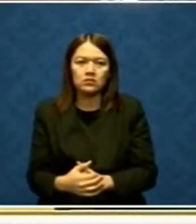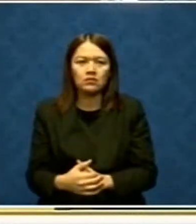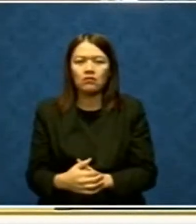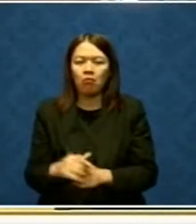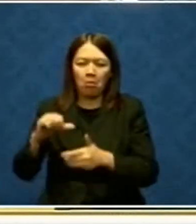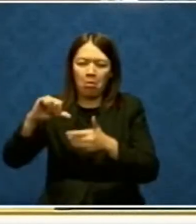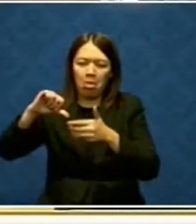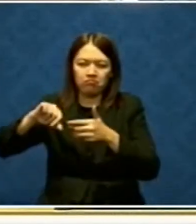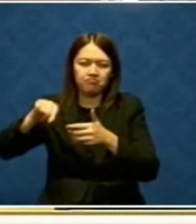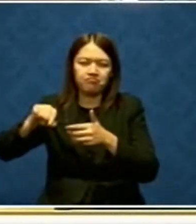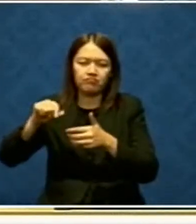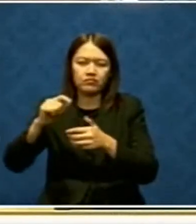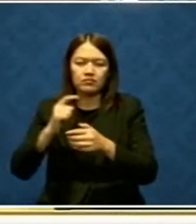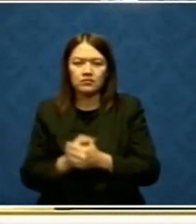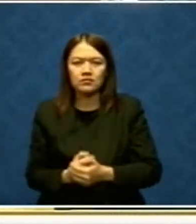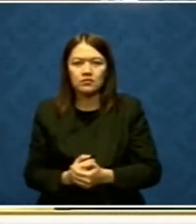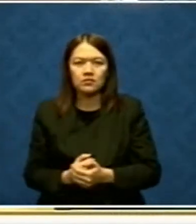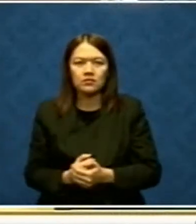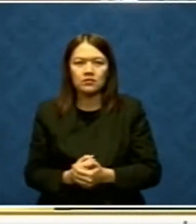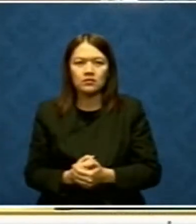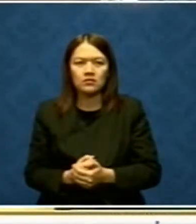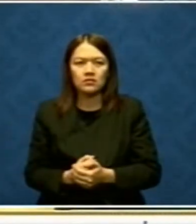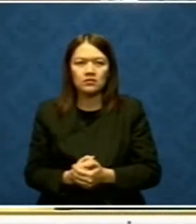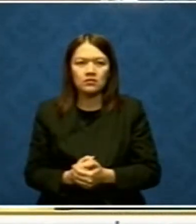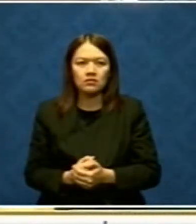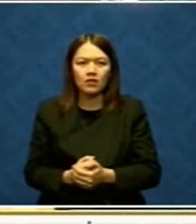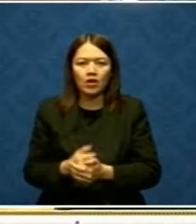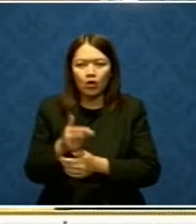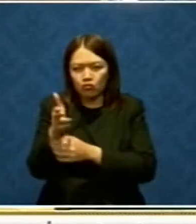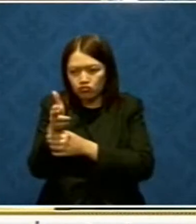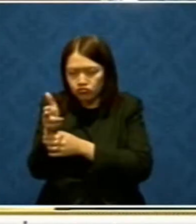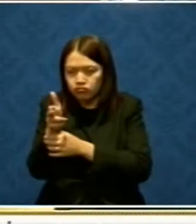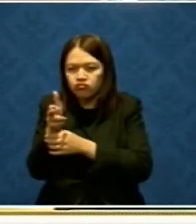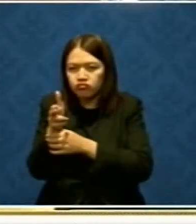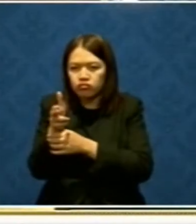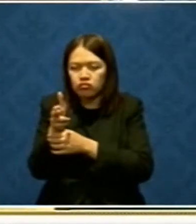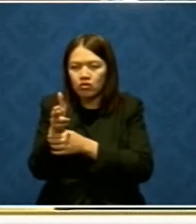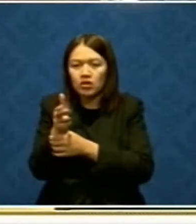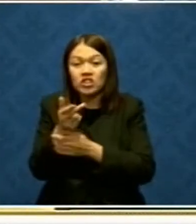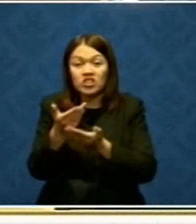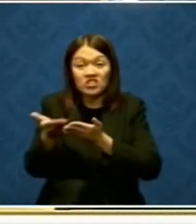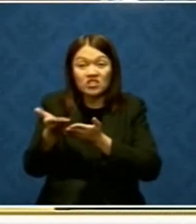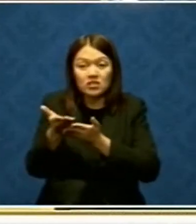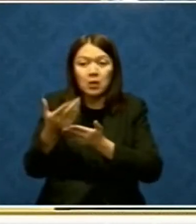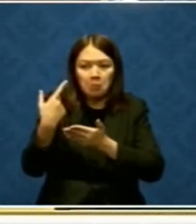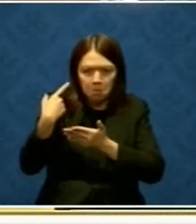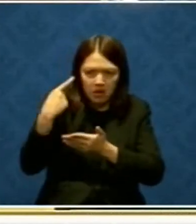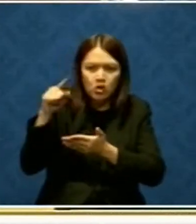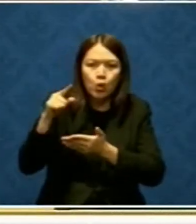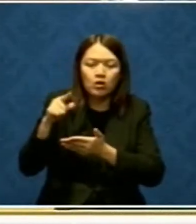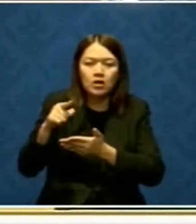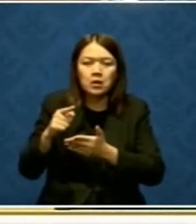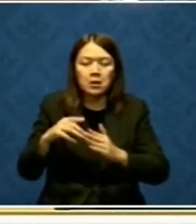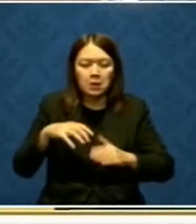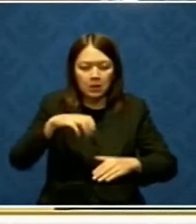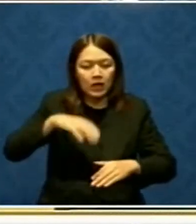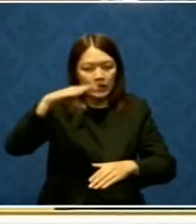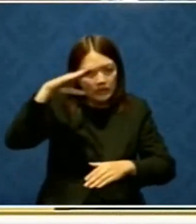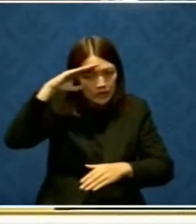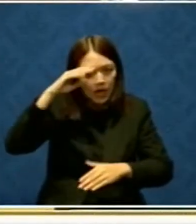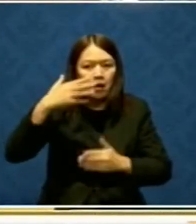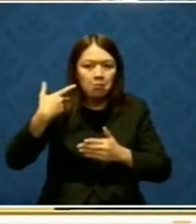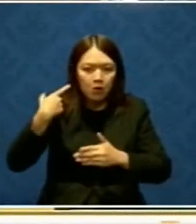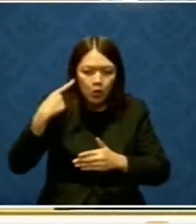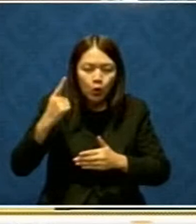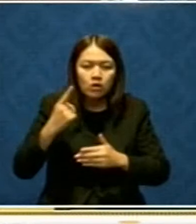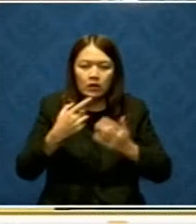ที่แย่ที่สุดในข้อเสนอทั้งหมดด้วยไม่มีการถ่ายทอดเทคโนโลยีอะไรเลยประเทศอื่นเขาซื้อเรือดำน้ำเนี่ยเขาได้ประโยชน์ทั้งกองทัพเรือก็ได้ประโยชน์ภาคอุตสาหกรรมได้